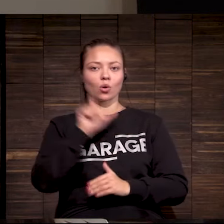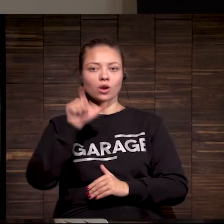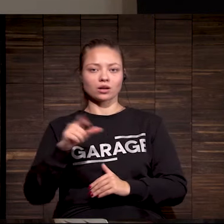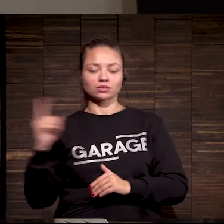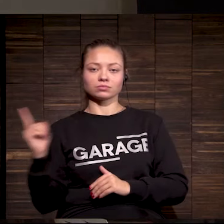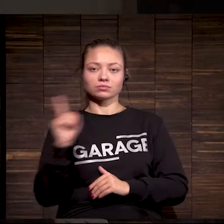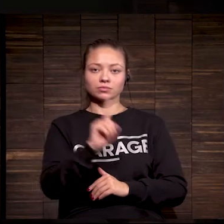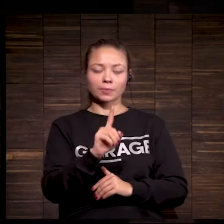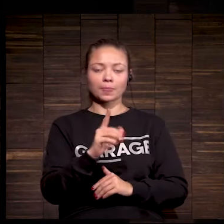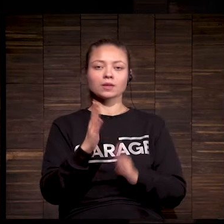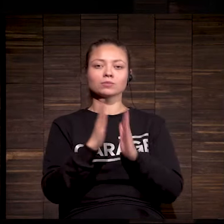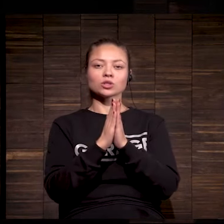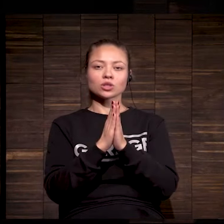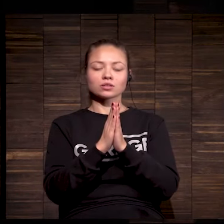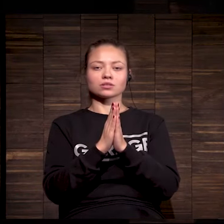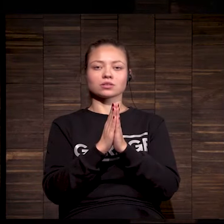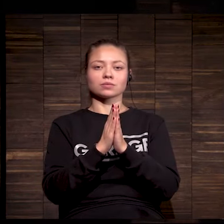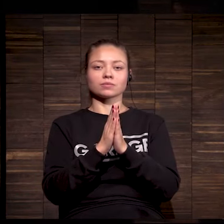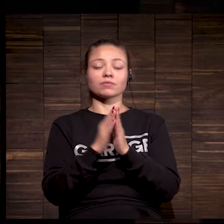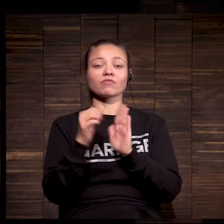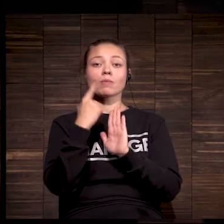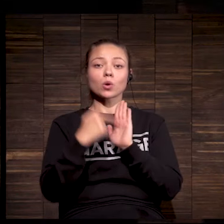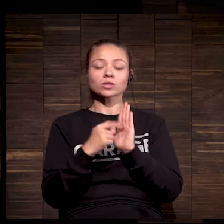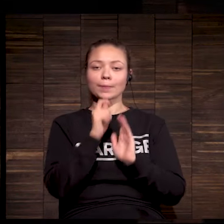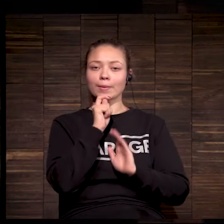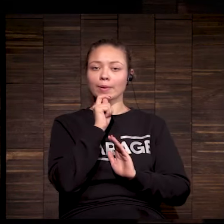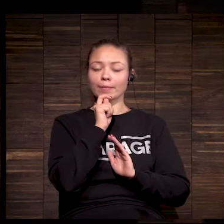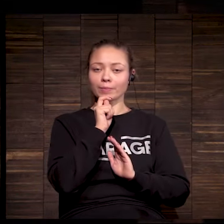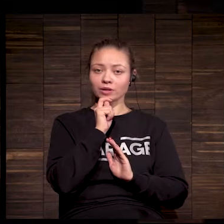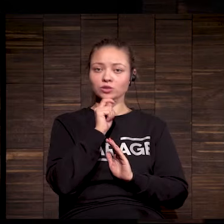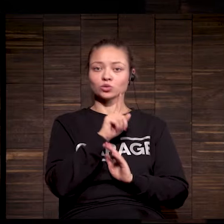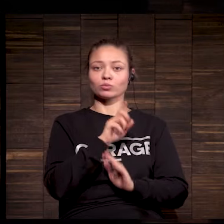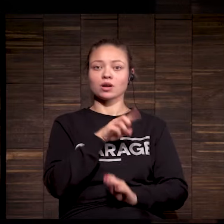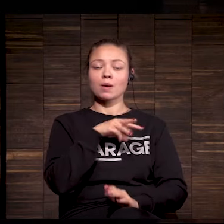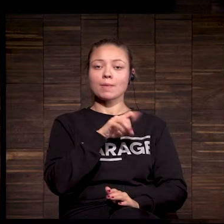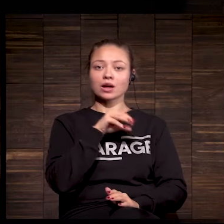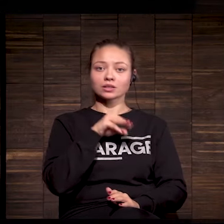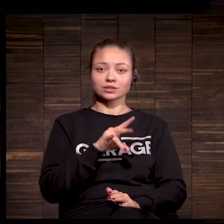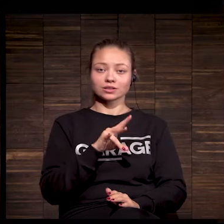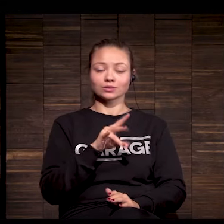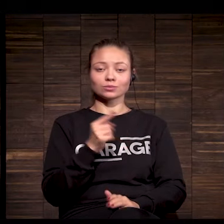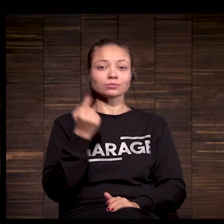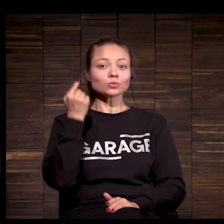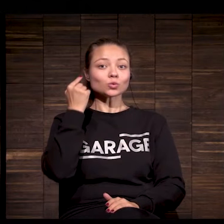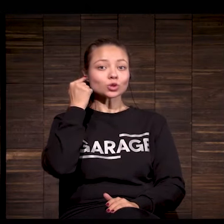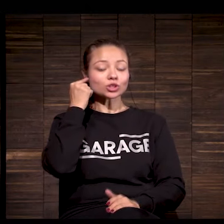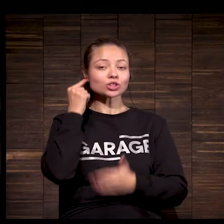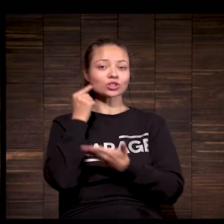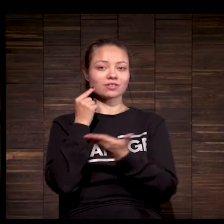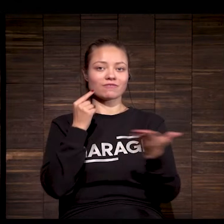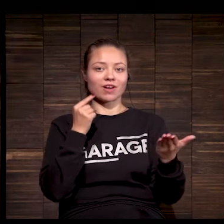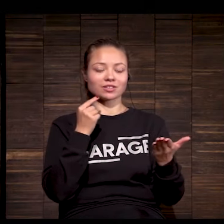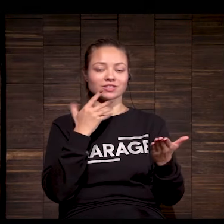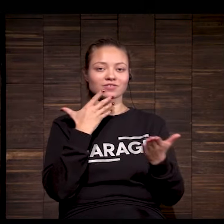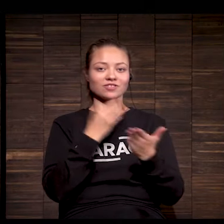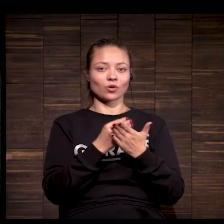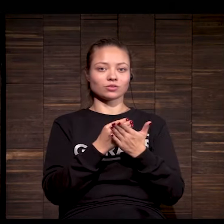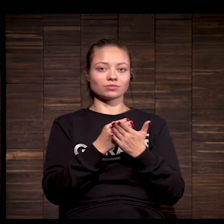реке десна просьба задавайте вопрос микрофон чтобы мартин услышал вас в свой